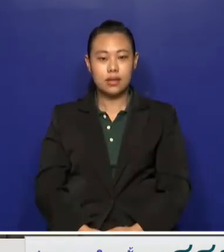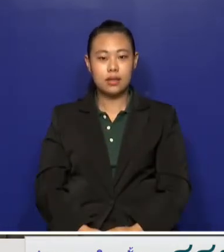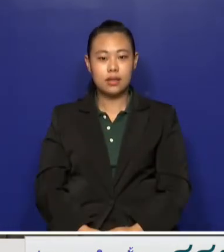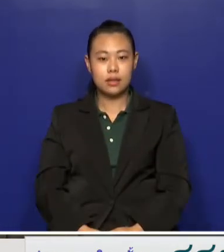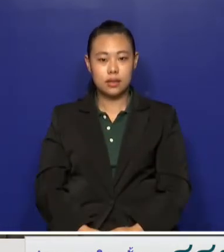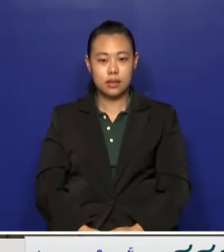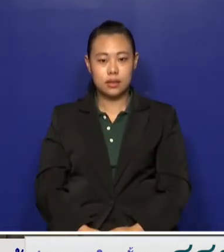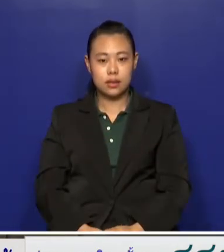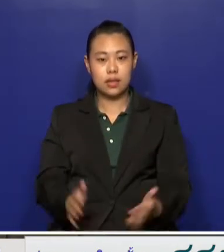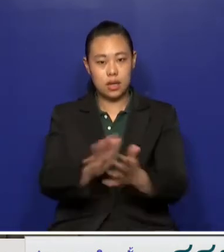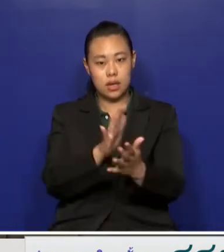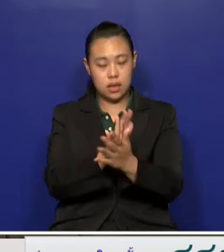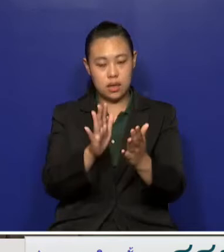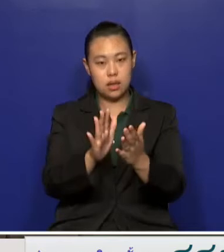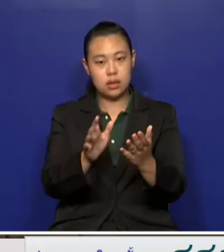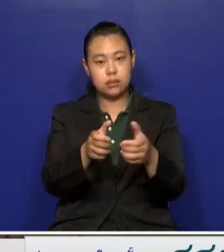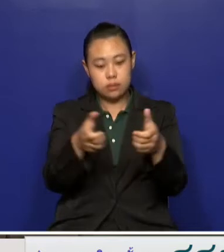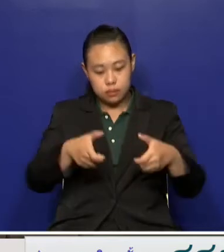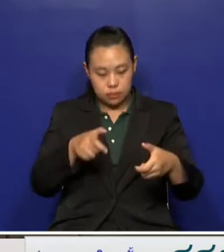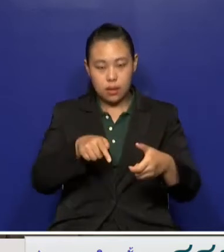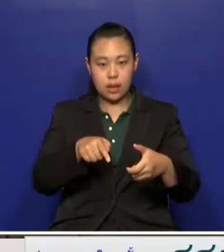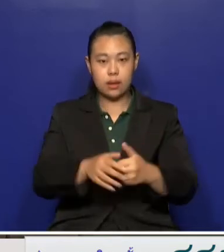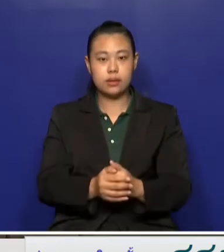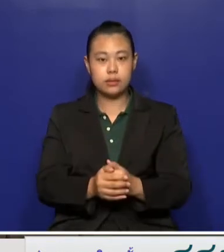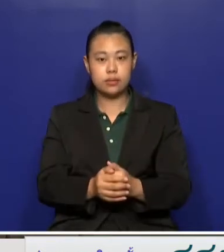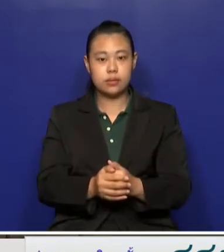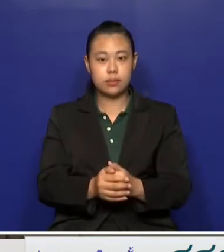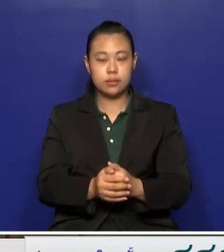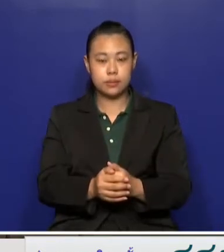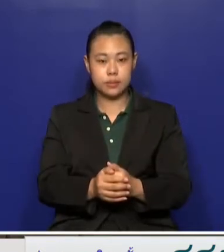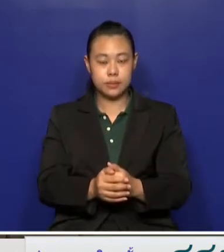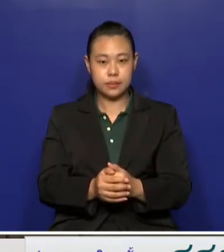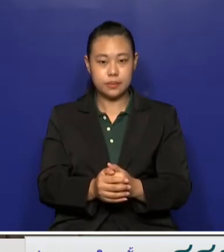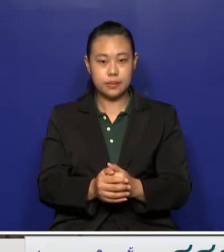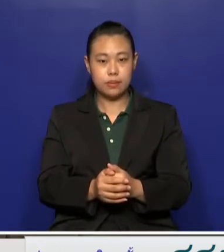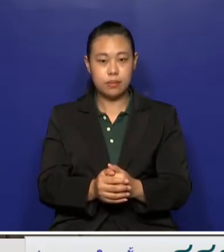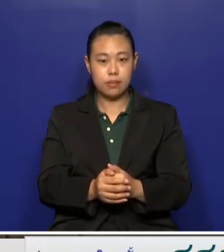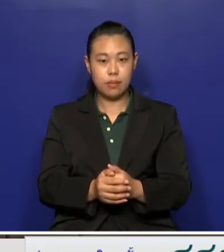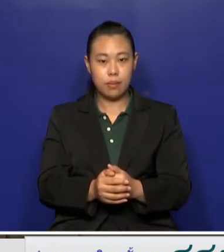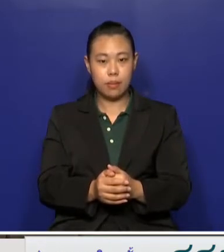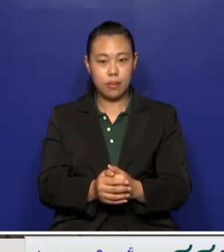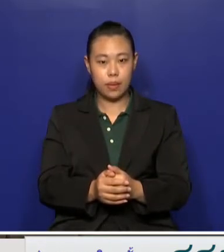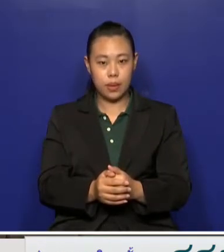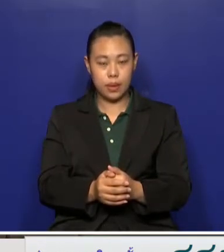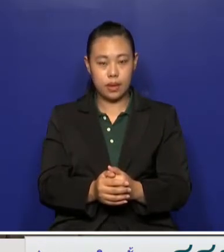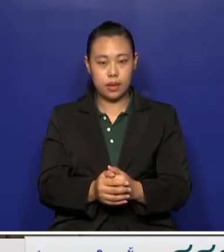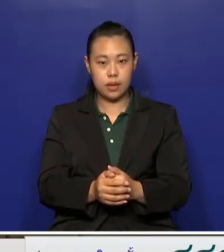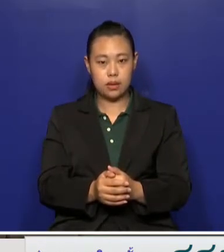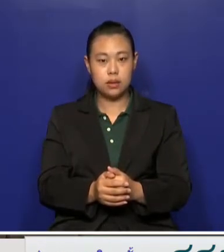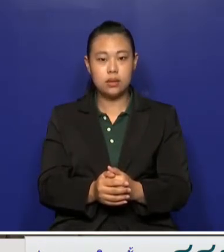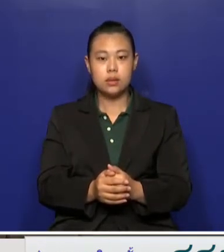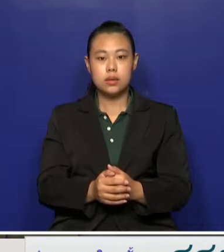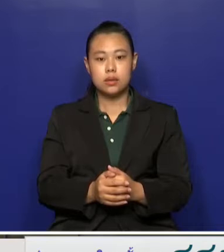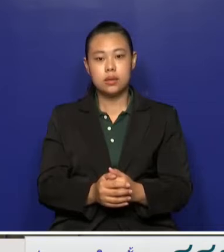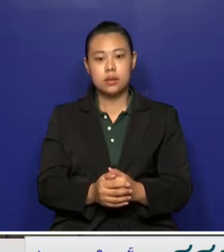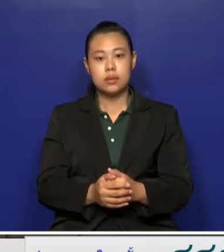ที่มีในเอกสารและสิ่งที่เป็นสัจจะหรือสิ่งที่เป็นจริงอยู่ในสภา